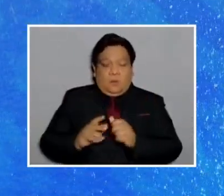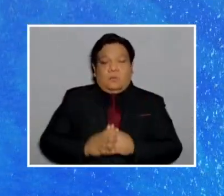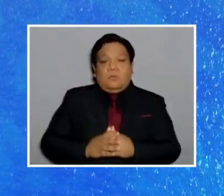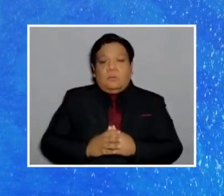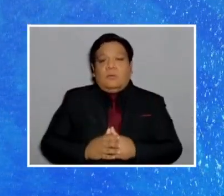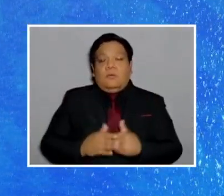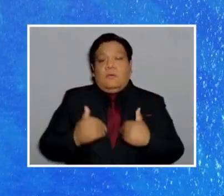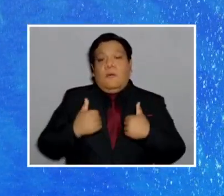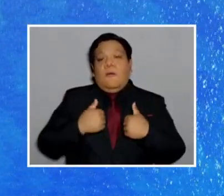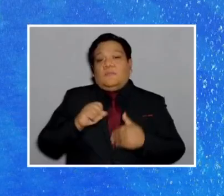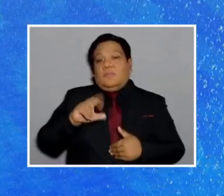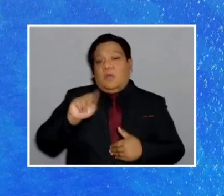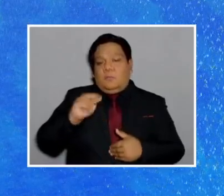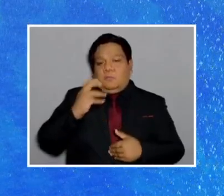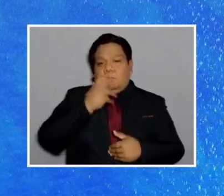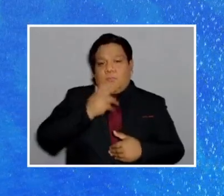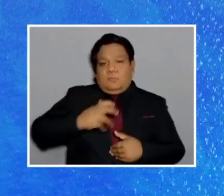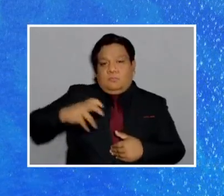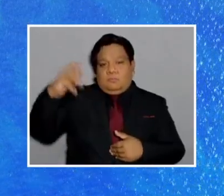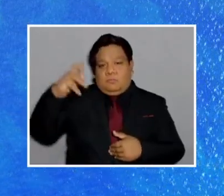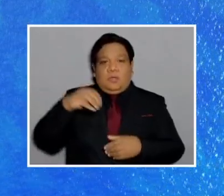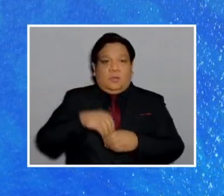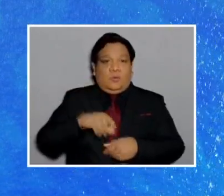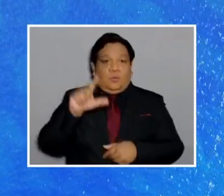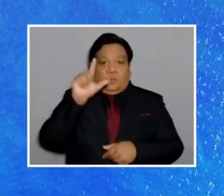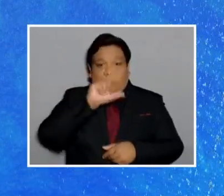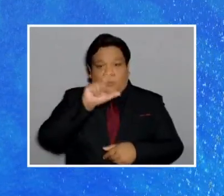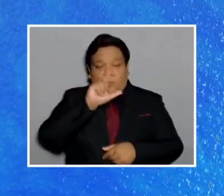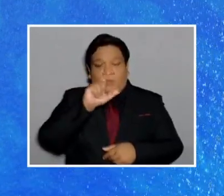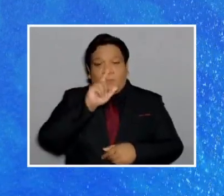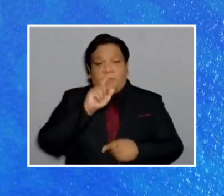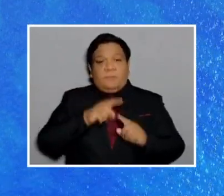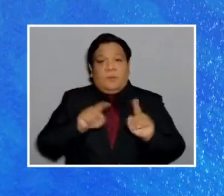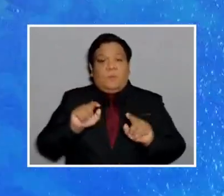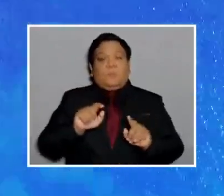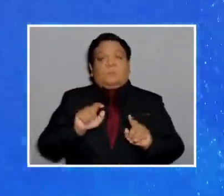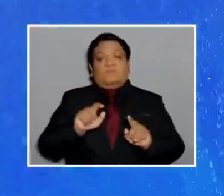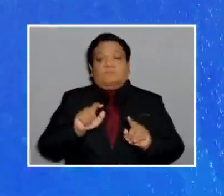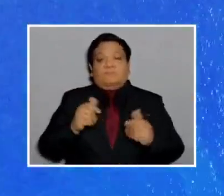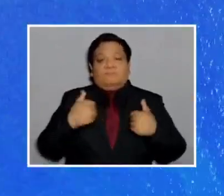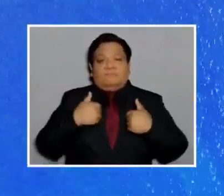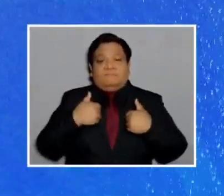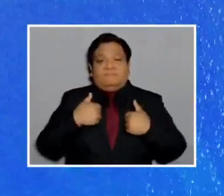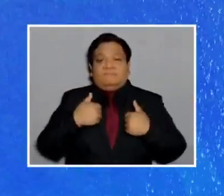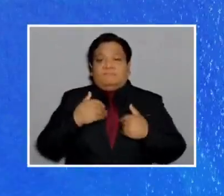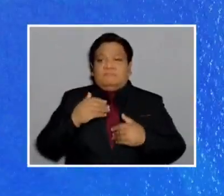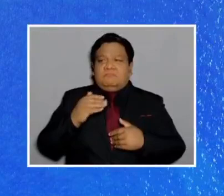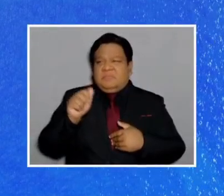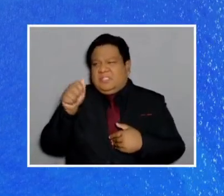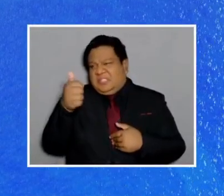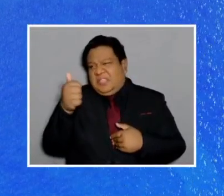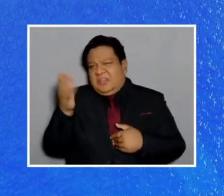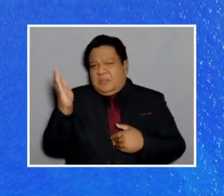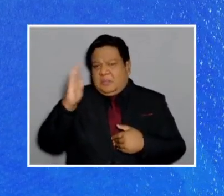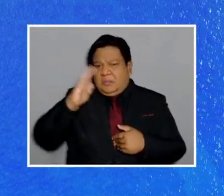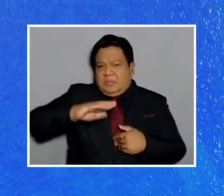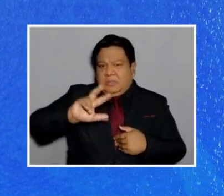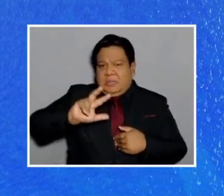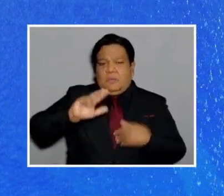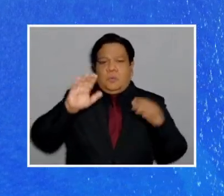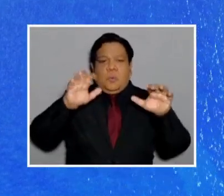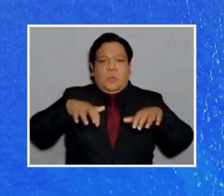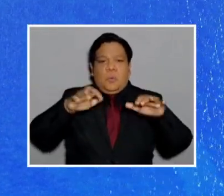sa malaking bahagi ng Luzon ngayong weekend pero bukas maulan na sa pagitan ng alas 10 ng umaga at alas 3 ng hapon sa may